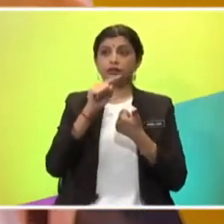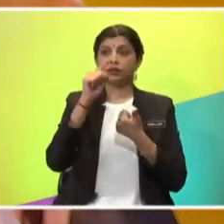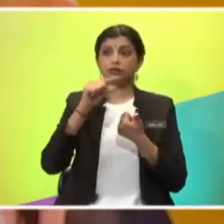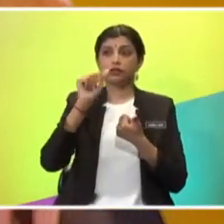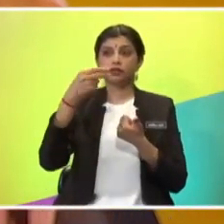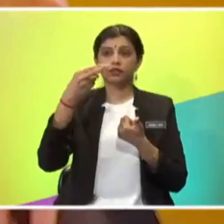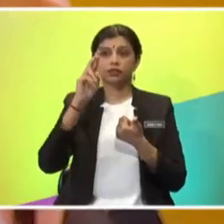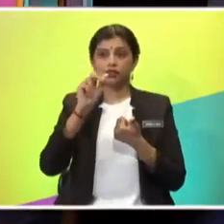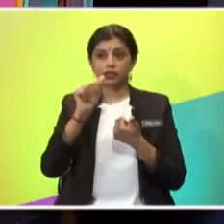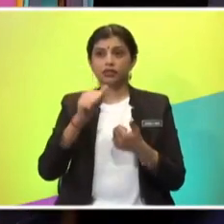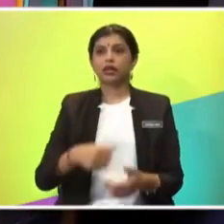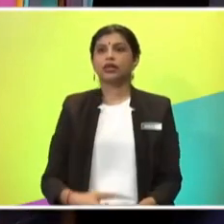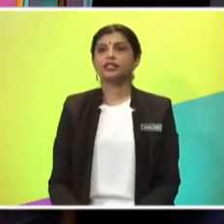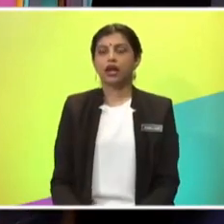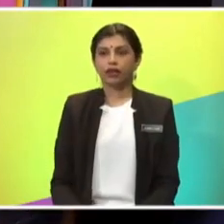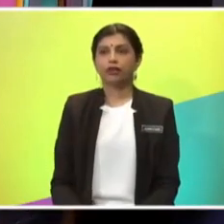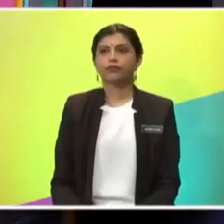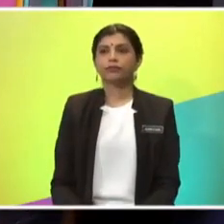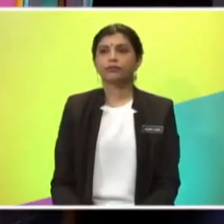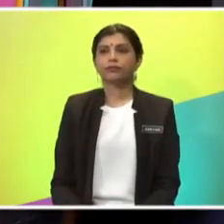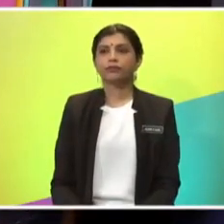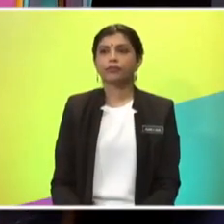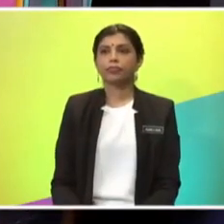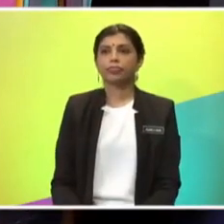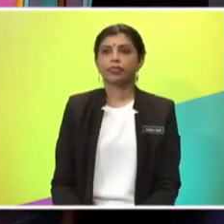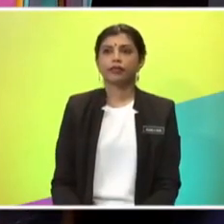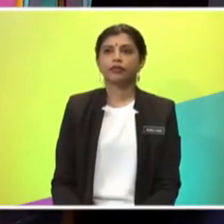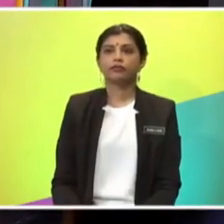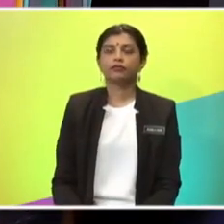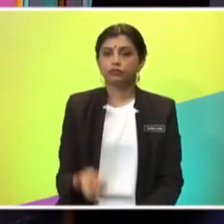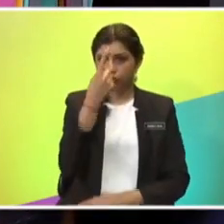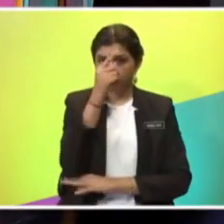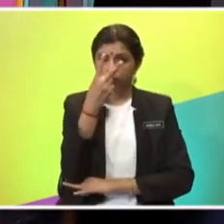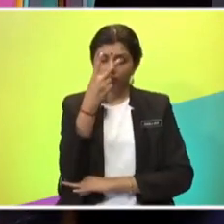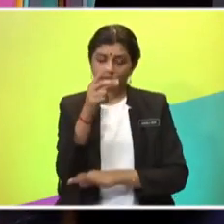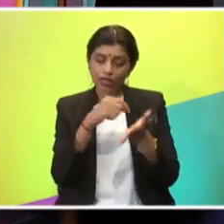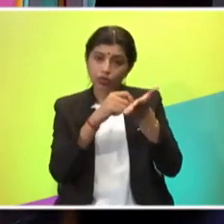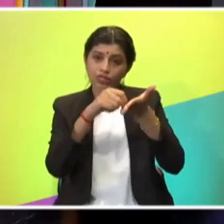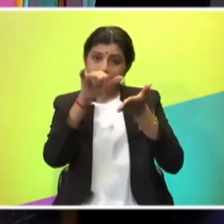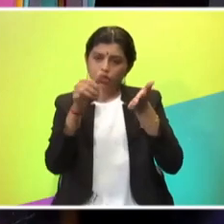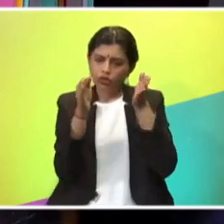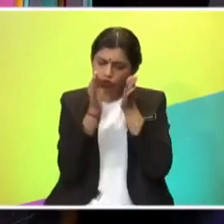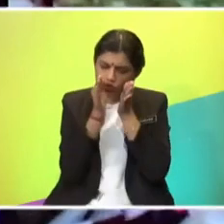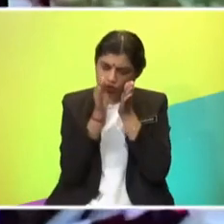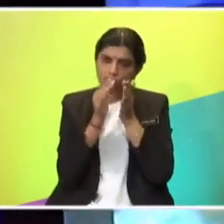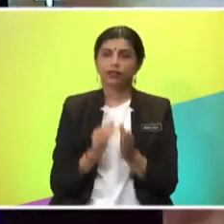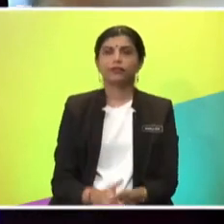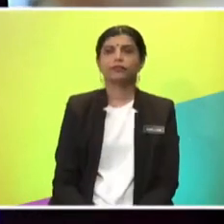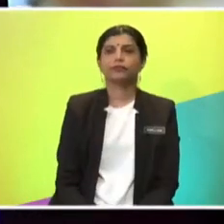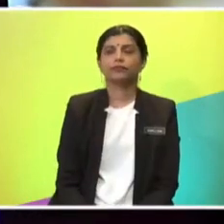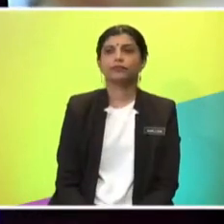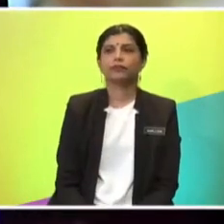kita tengok Azahra pakai ni untuk melihat tulisan yang kecil. Azahra ada lagi sisa